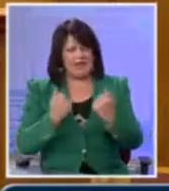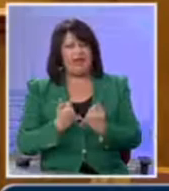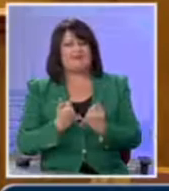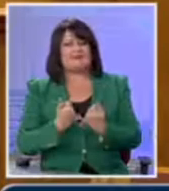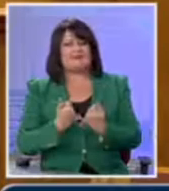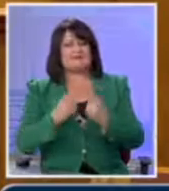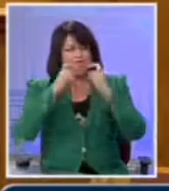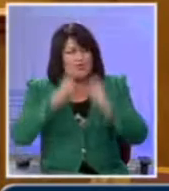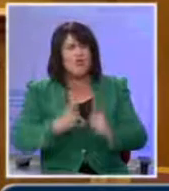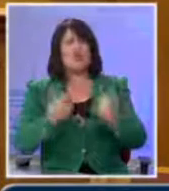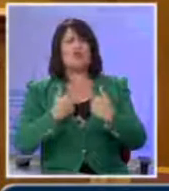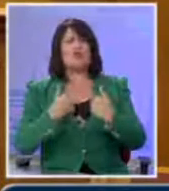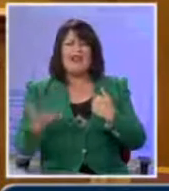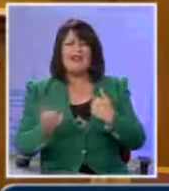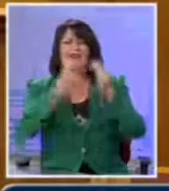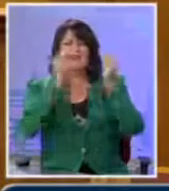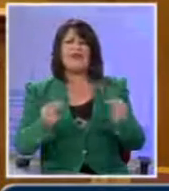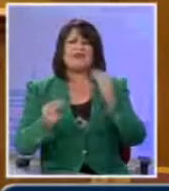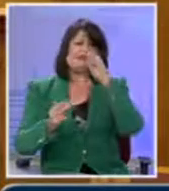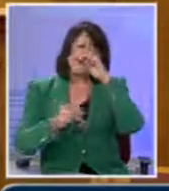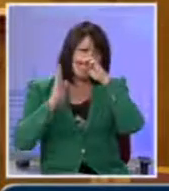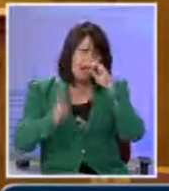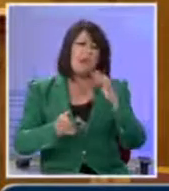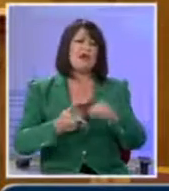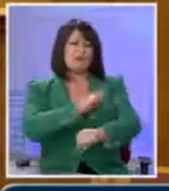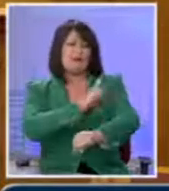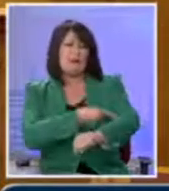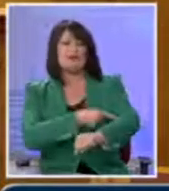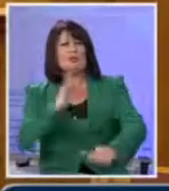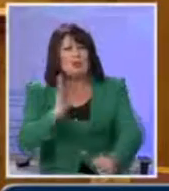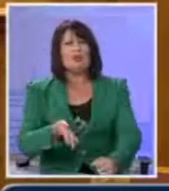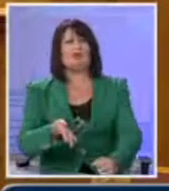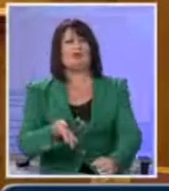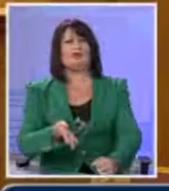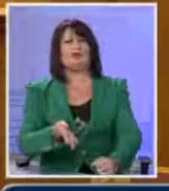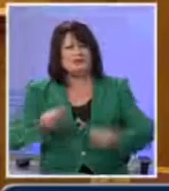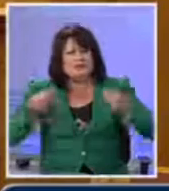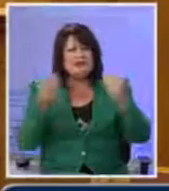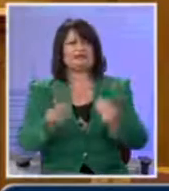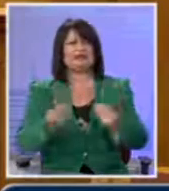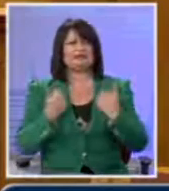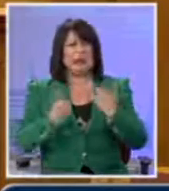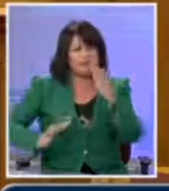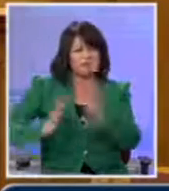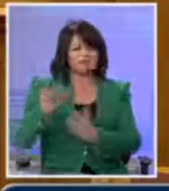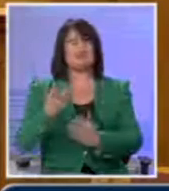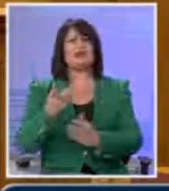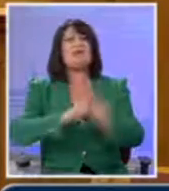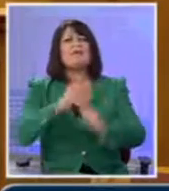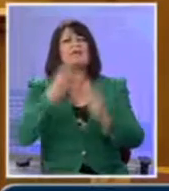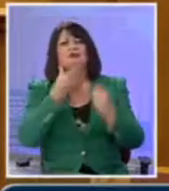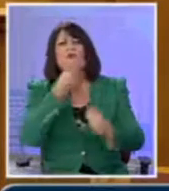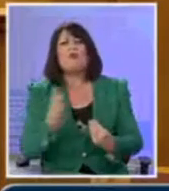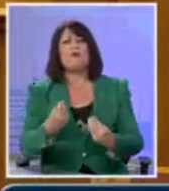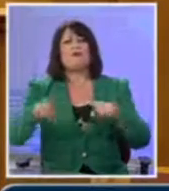μας αναγκάσετε, να βρούμε λύσεις. Λύσεις που θα δώσουν δυνατότητα και εξέλιξη σε εσάς τους ίδιους να φτιάξετε μια πιο όμορφη